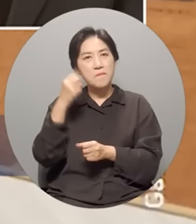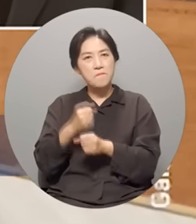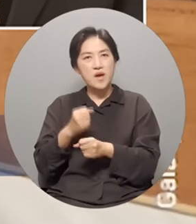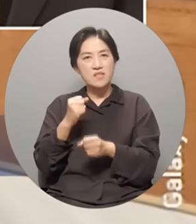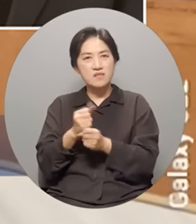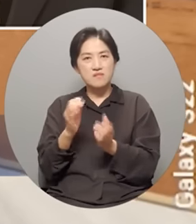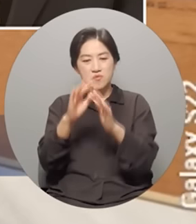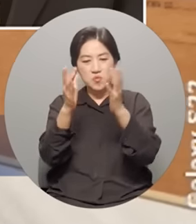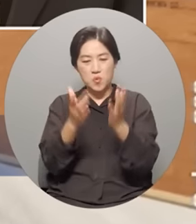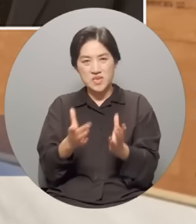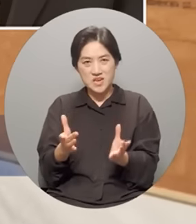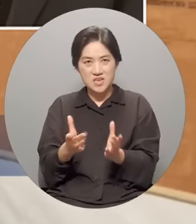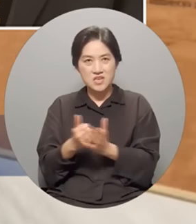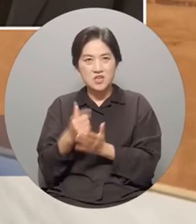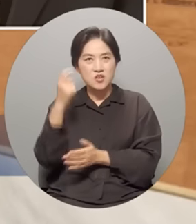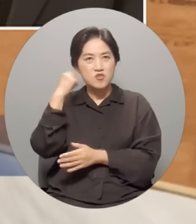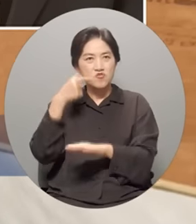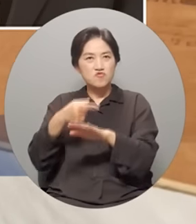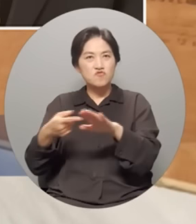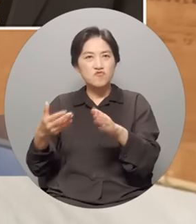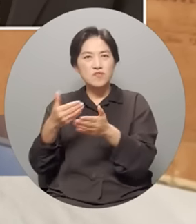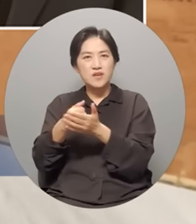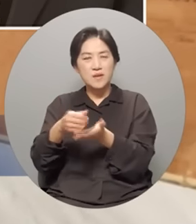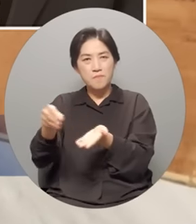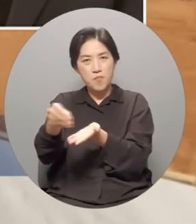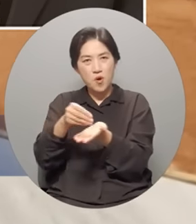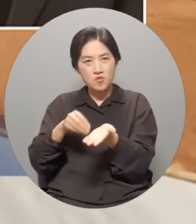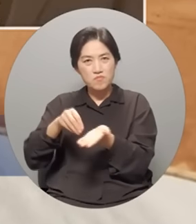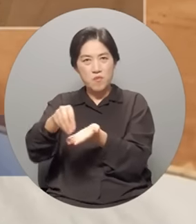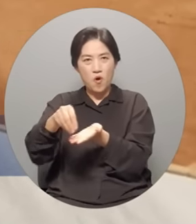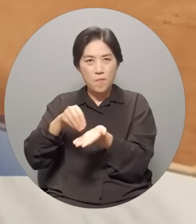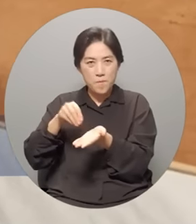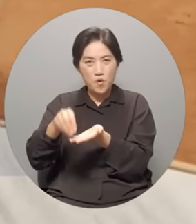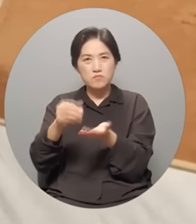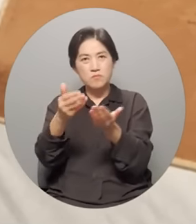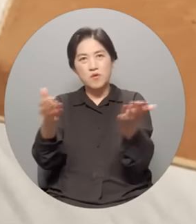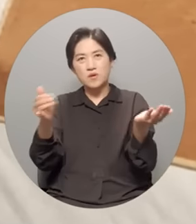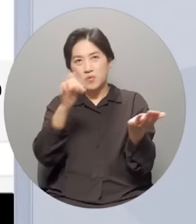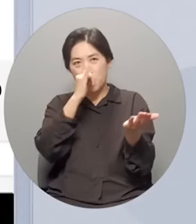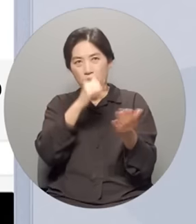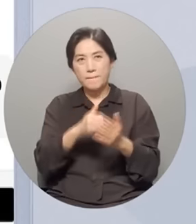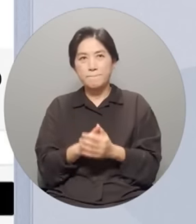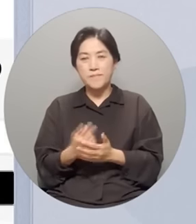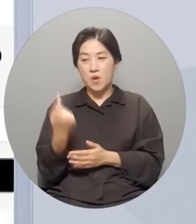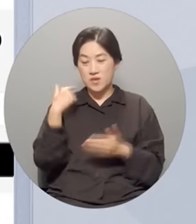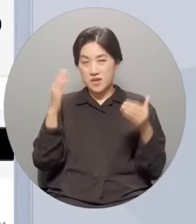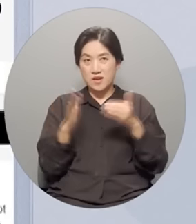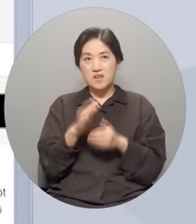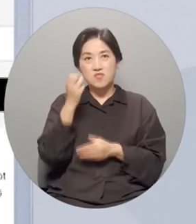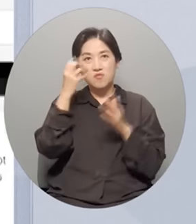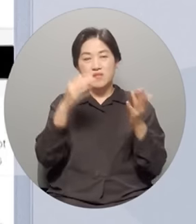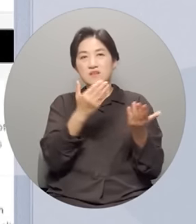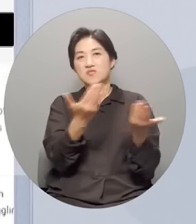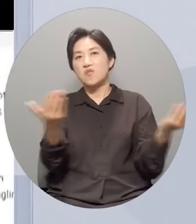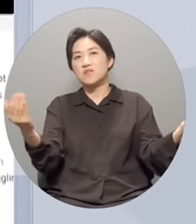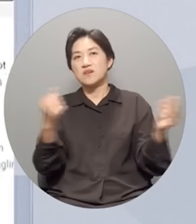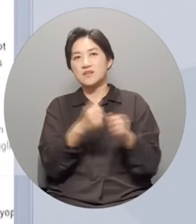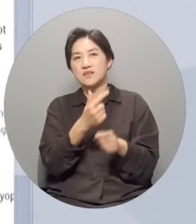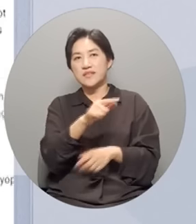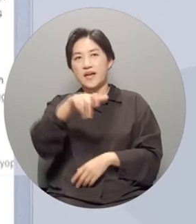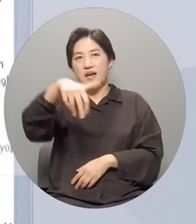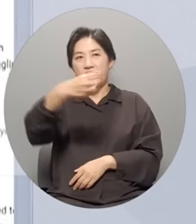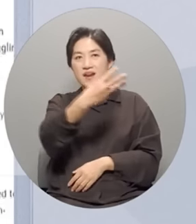만들어진 그런 도자기 중국제 배하고 먹도 제까지 넉달간 전시을 열었던 크마